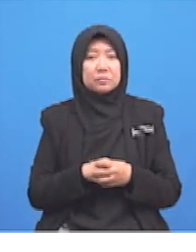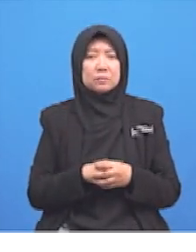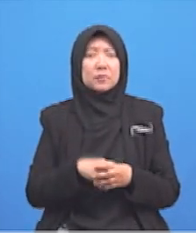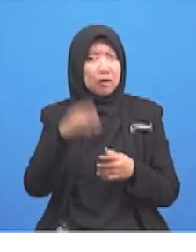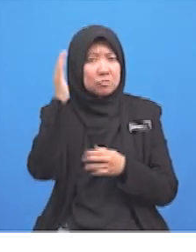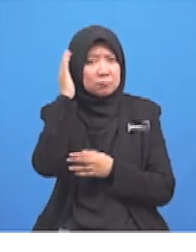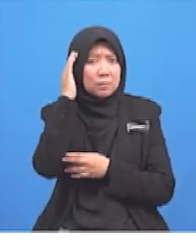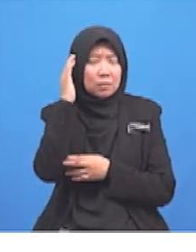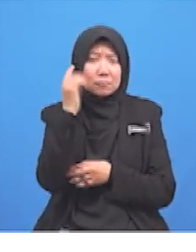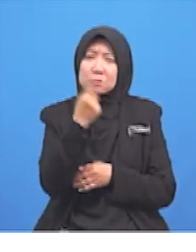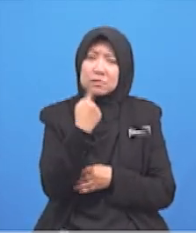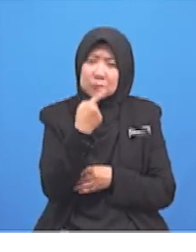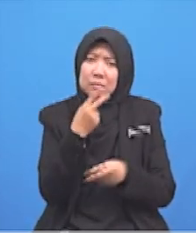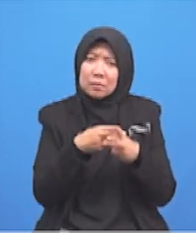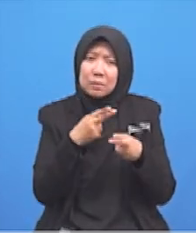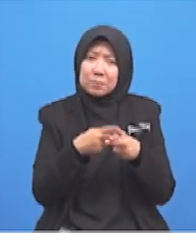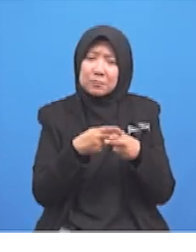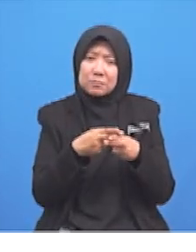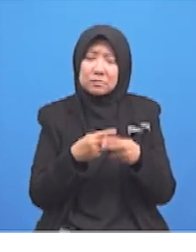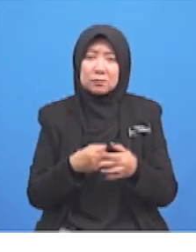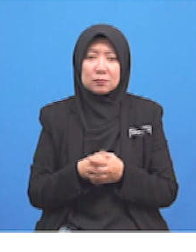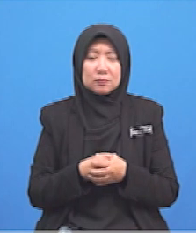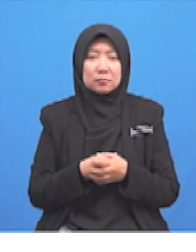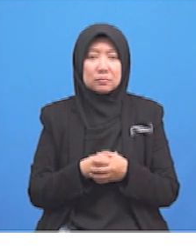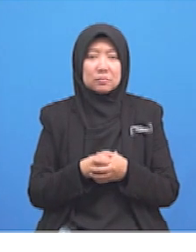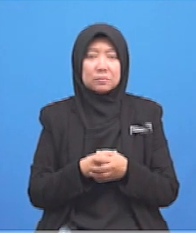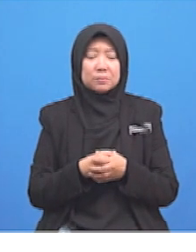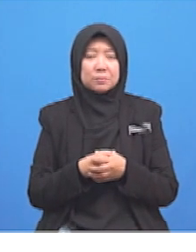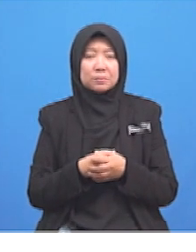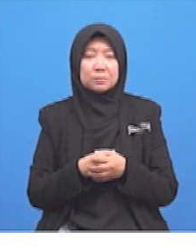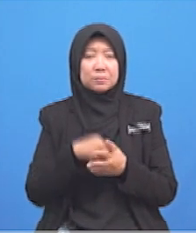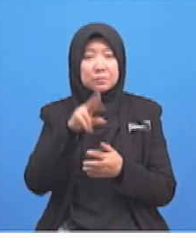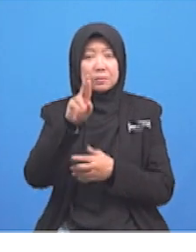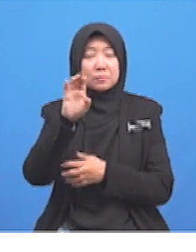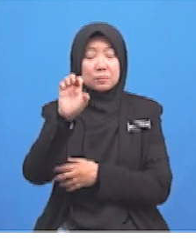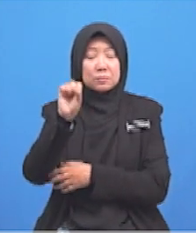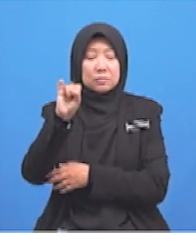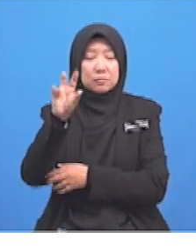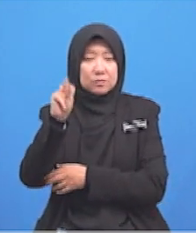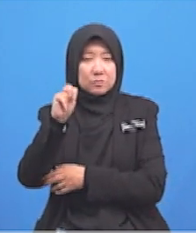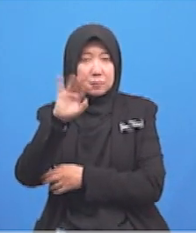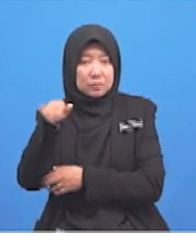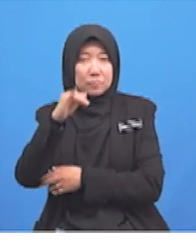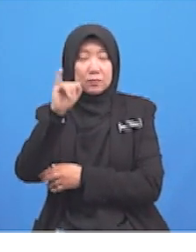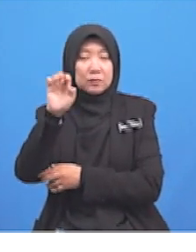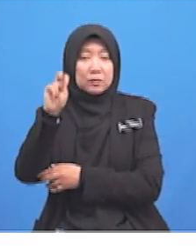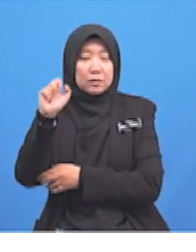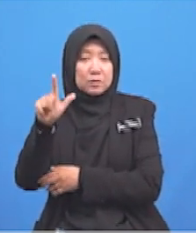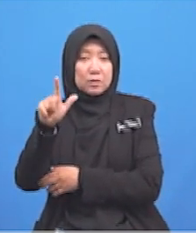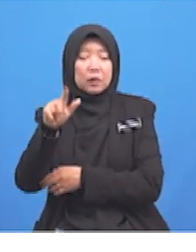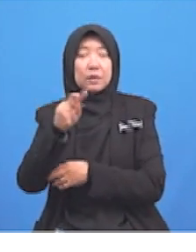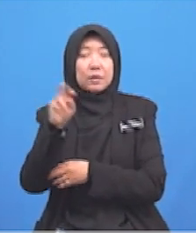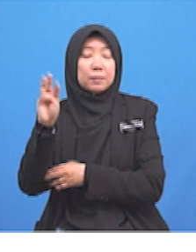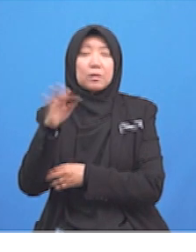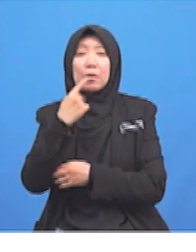Tahukah kamu siapakah nama Residen General Negeri-Negeri Melayu Bersekutu ini? Ya,